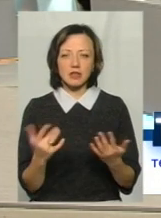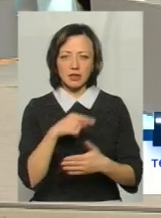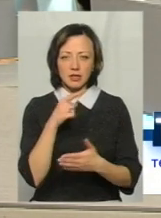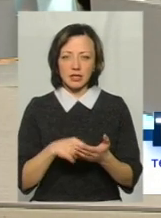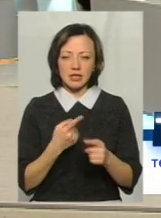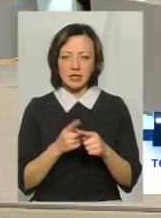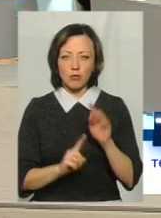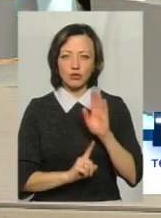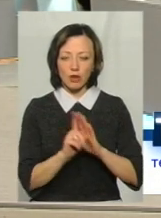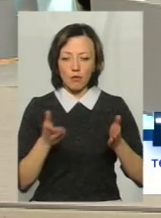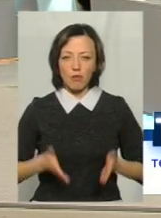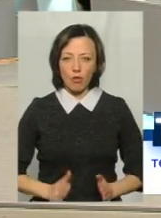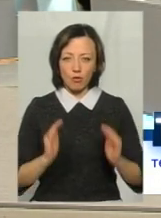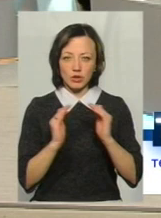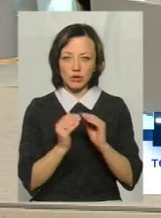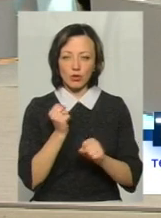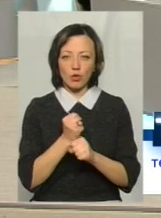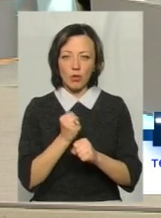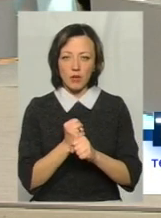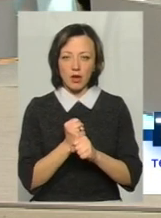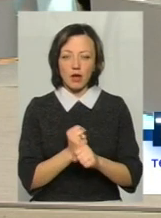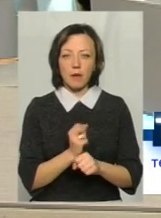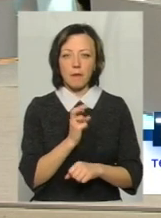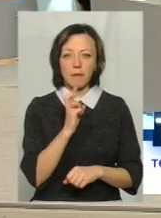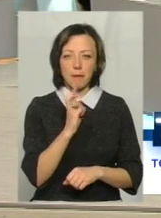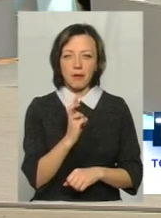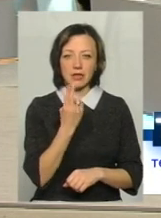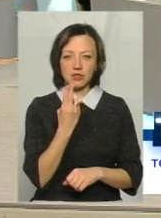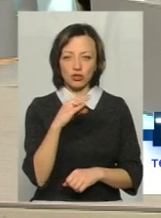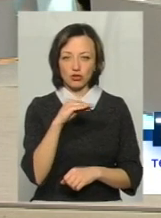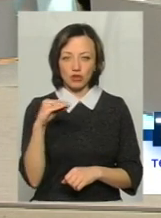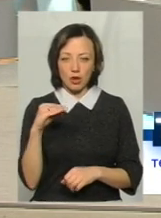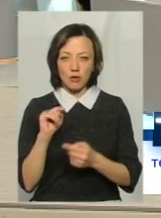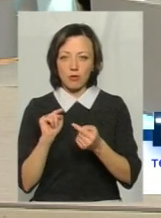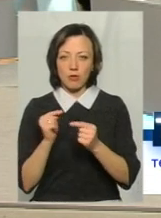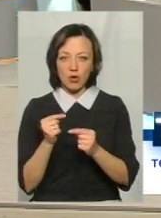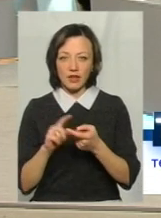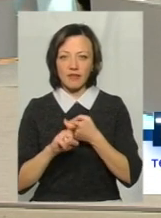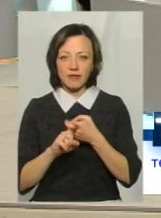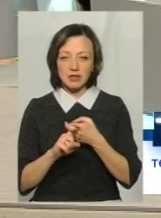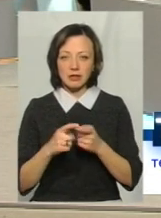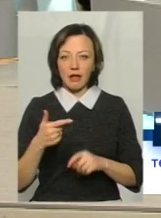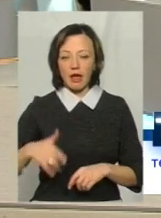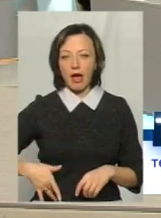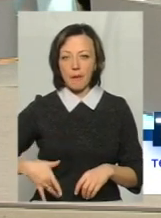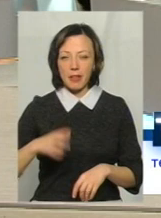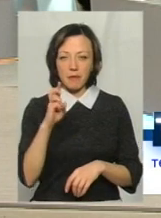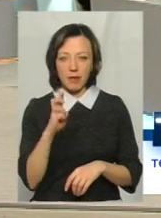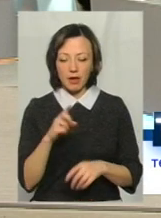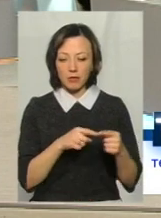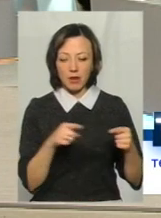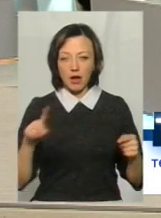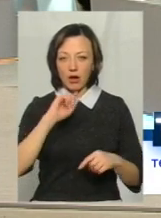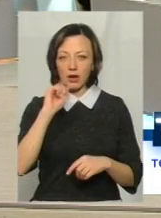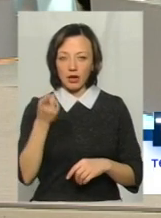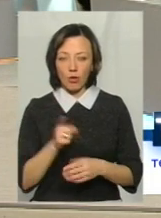це, починаючи з пологового будинку, ми робимо вакцинацію проти туберкульозу, проти вірусного гепатиту Б. Протягом першого життя, року